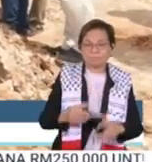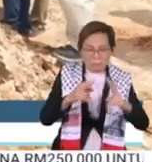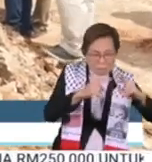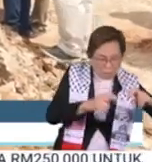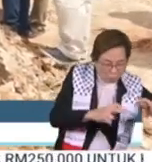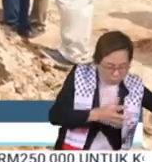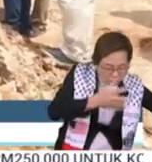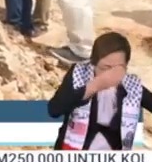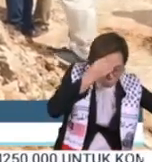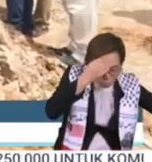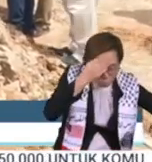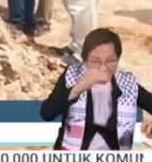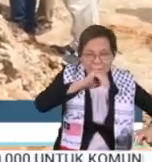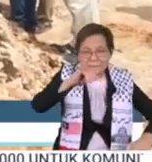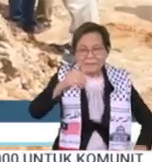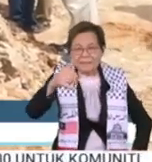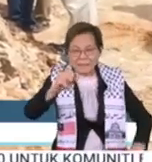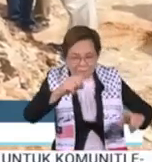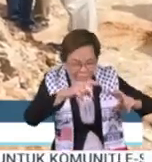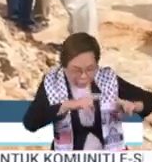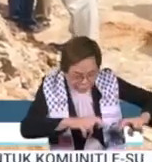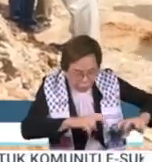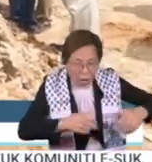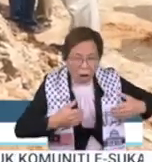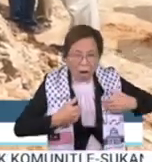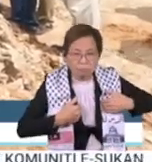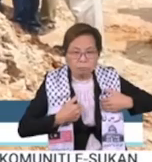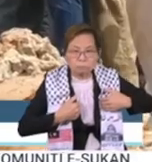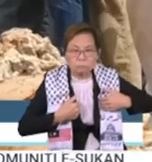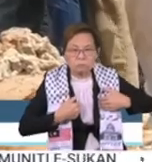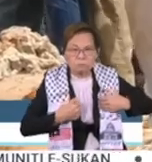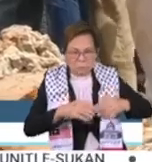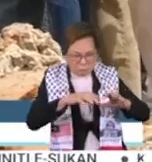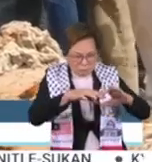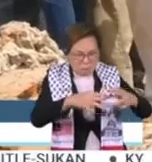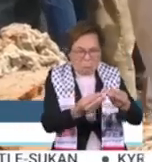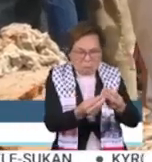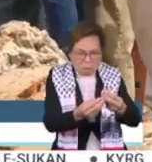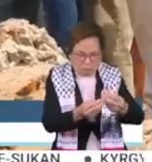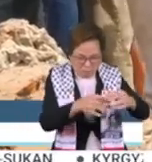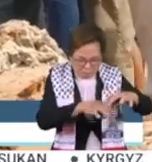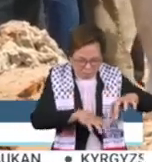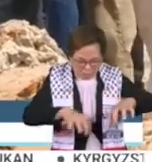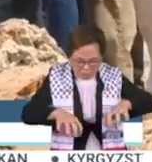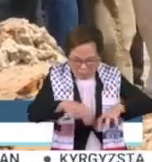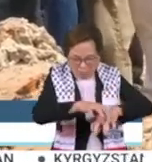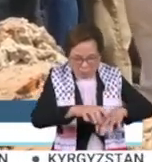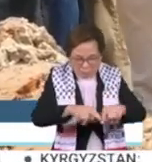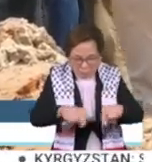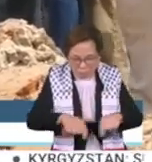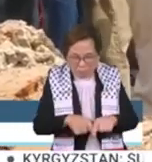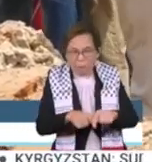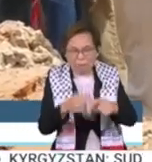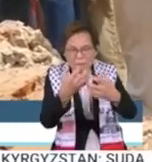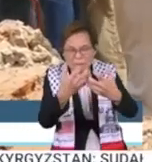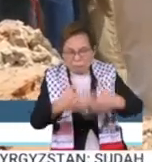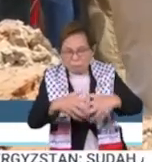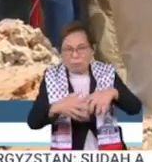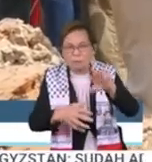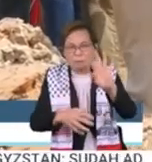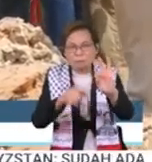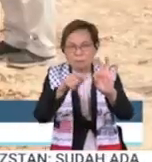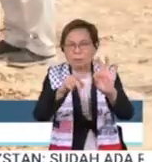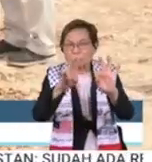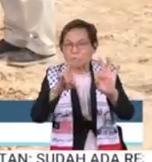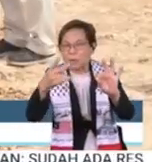Hasil siasatan menerusi Jabatan Alam Sekitar JAS mendapati terdapat kesan tumpukan minyak di sekitar tapak perindustrian seluas